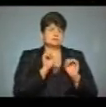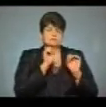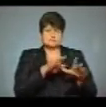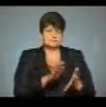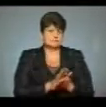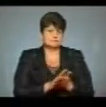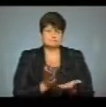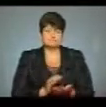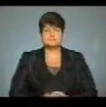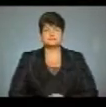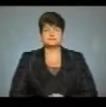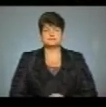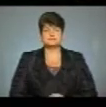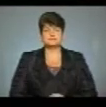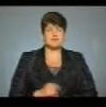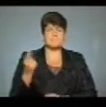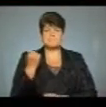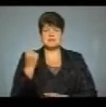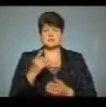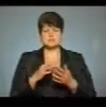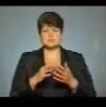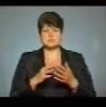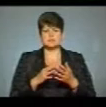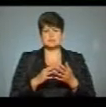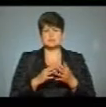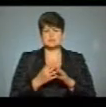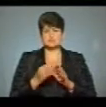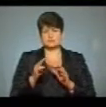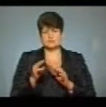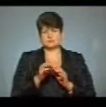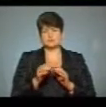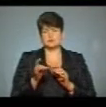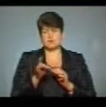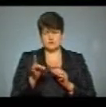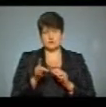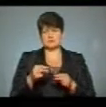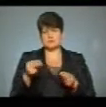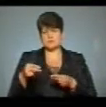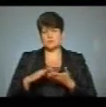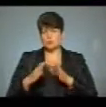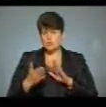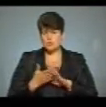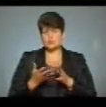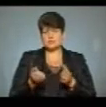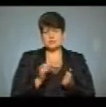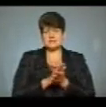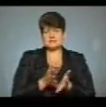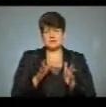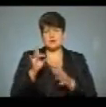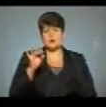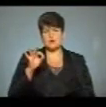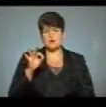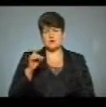відходи. Першим селом на Шумщині, жителі якого у межах цього проєкту уклали угоди та отримали смітники, є Рохманів.